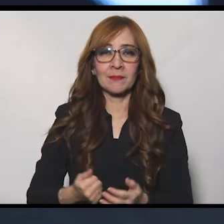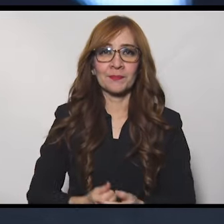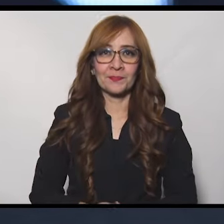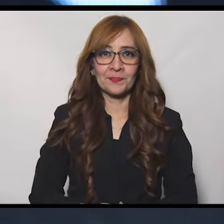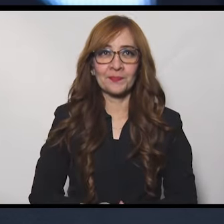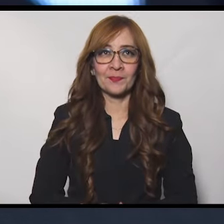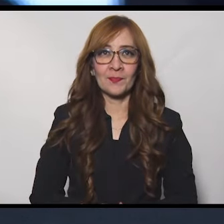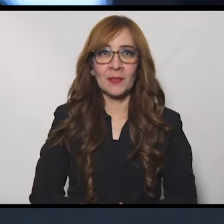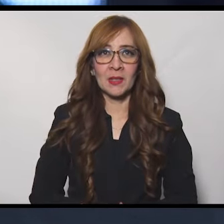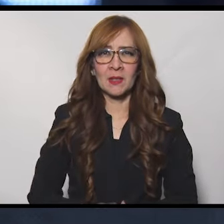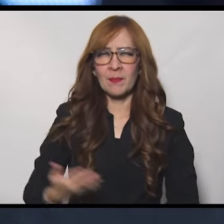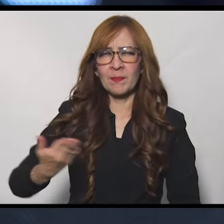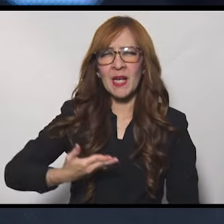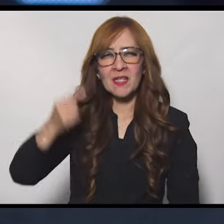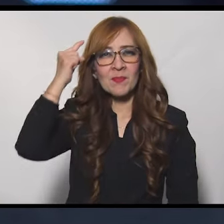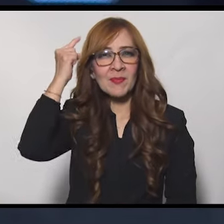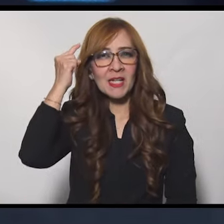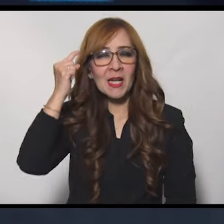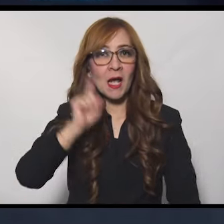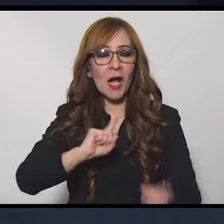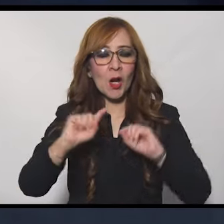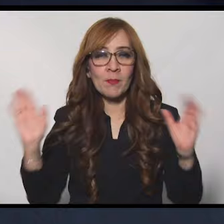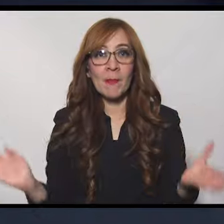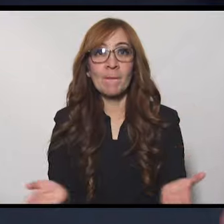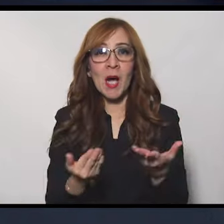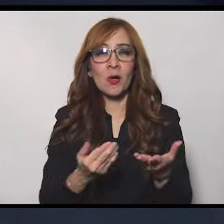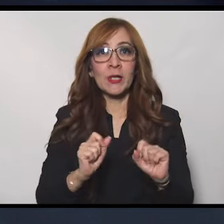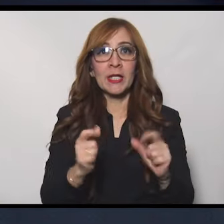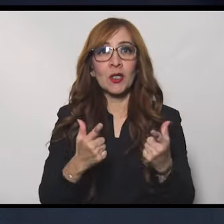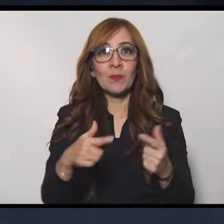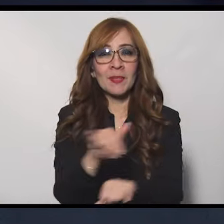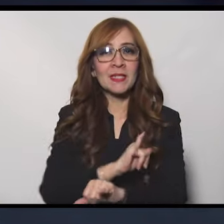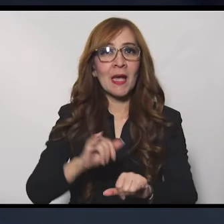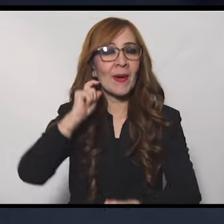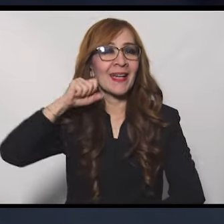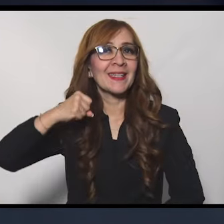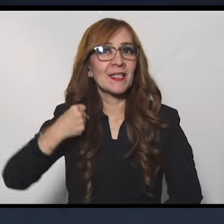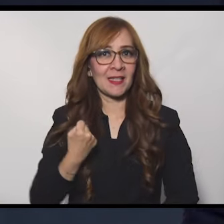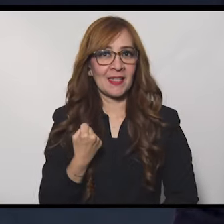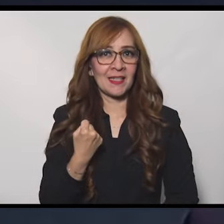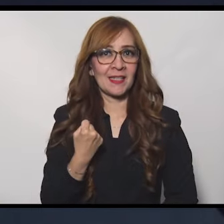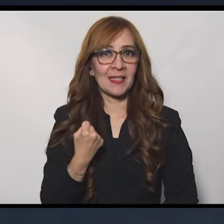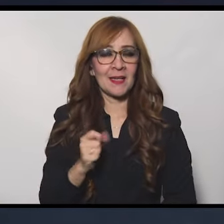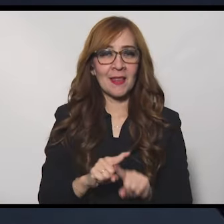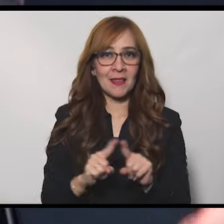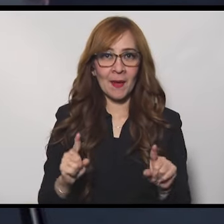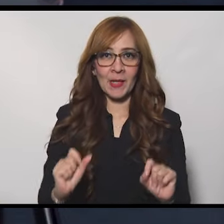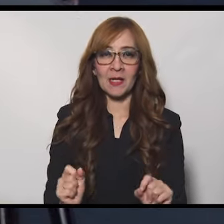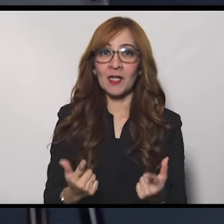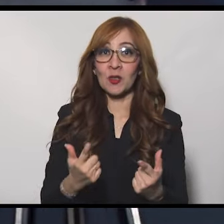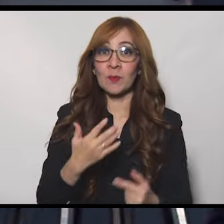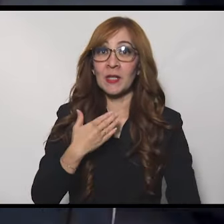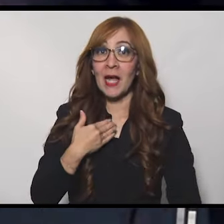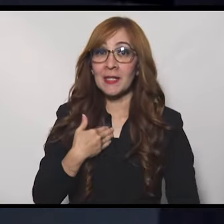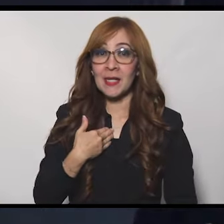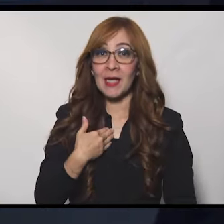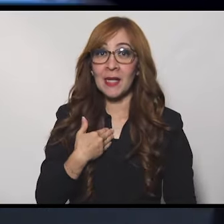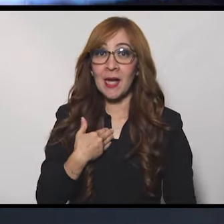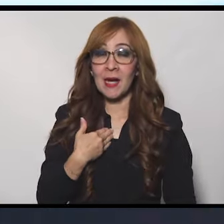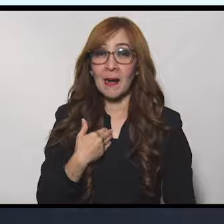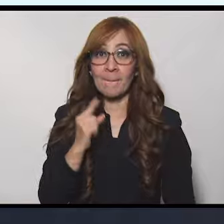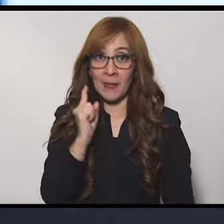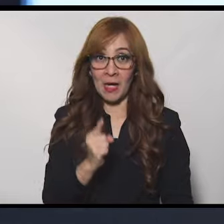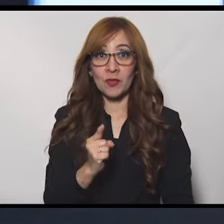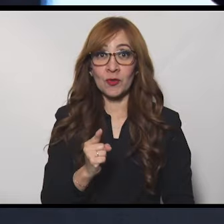ini ada, itu biasanya tuh memikir, kalau bangun kehidupan tuh bangun sama istri gitu ya. Gitu ya. Tapi kehidupan yang saya maksud adalah, ya itu salah